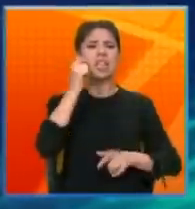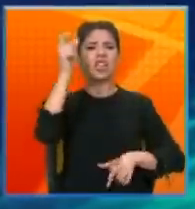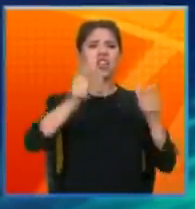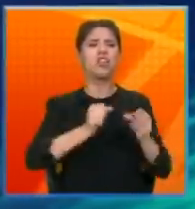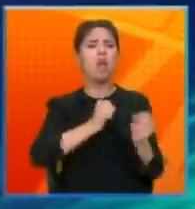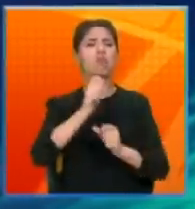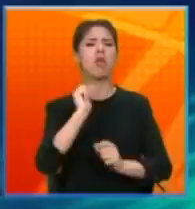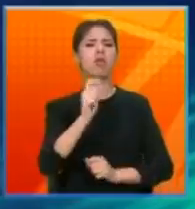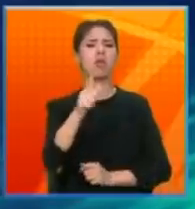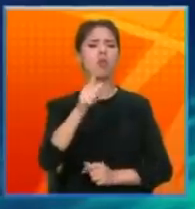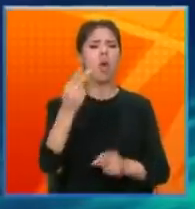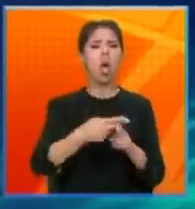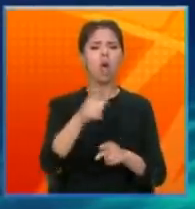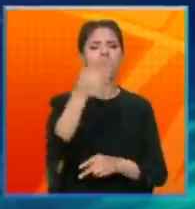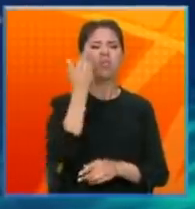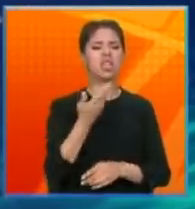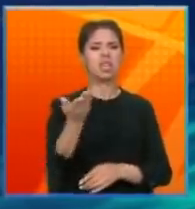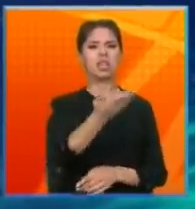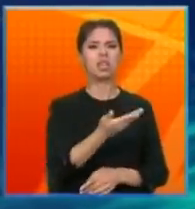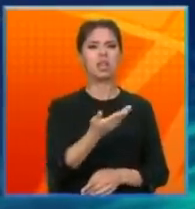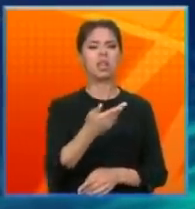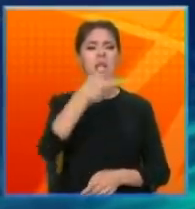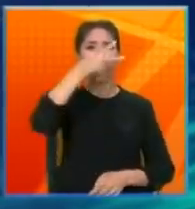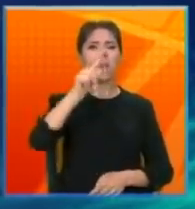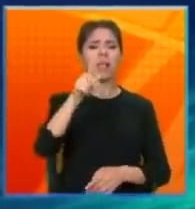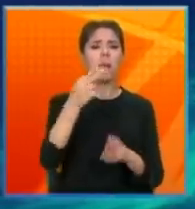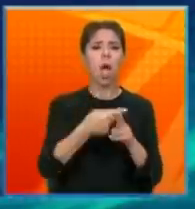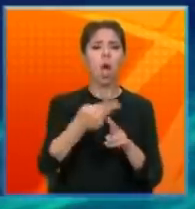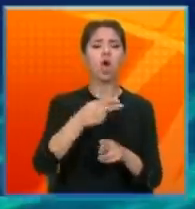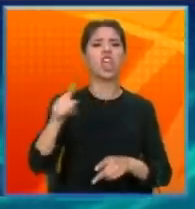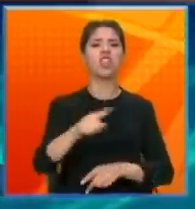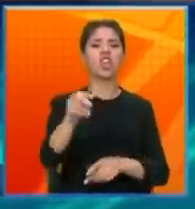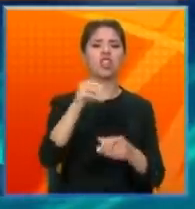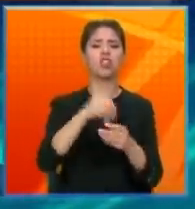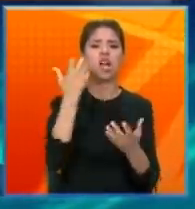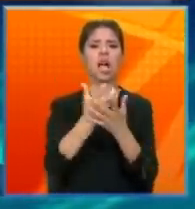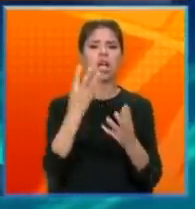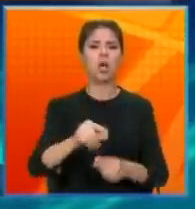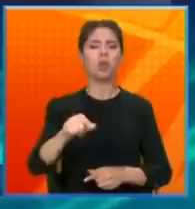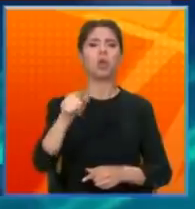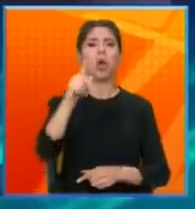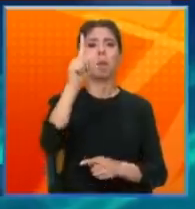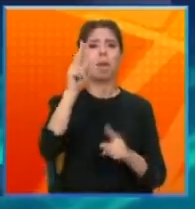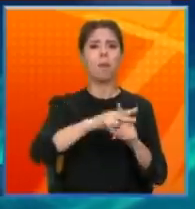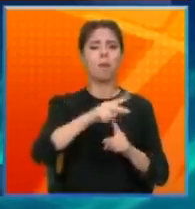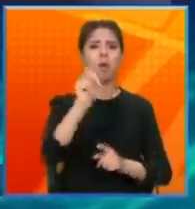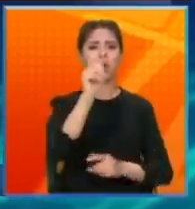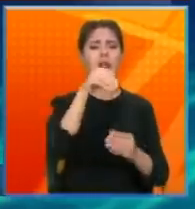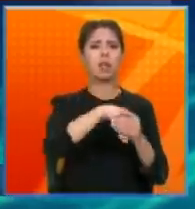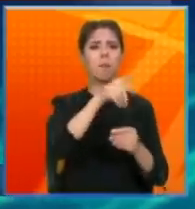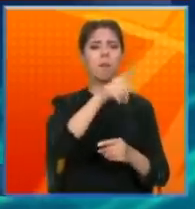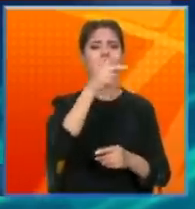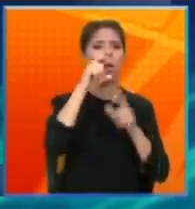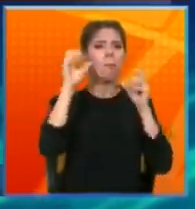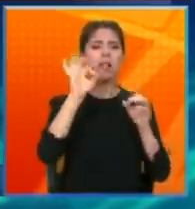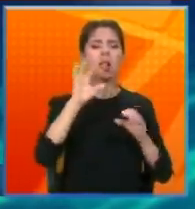Maskesizlerle mücadele zor. Bunun örneğiydi izlediğimiz o görüntü. Benzer bir örnek de Şanlıurfa'da kaydedildi bugün. Bu defa bir polis memuru maskesiz dolaşan